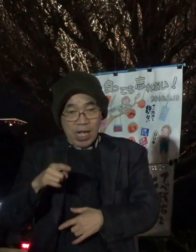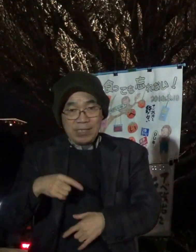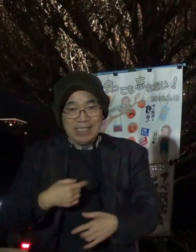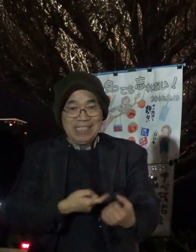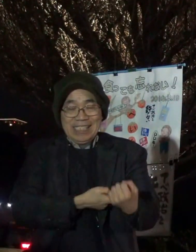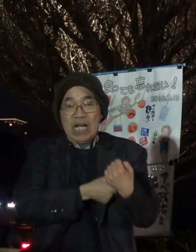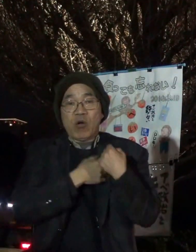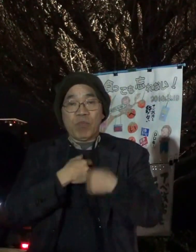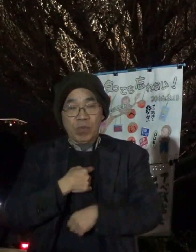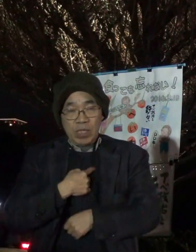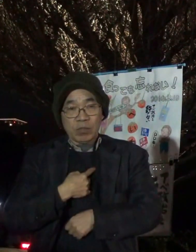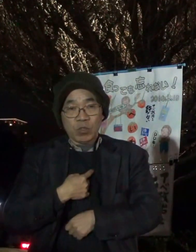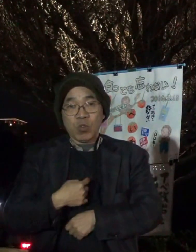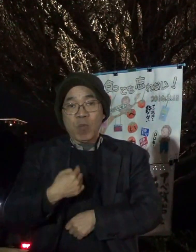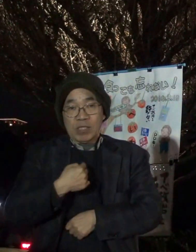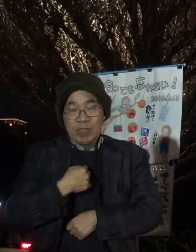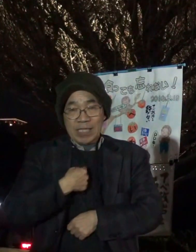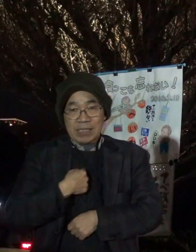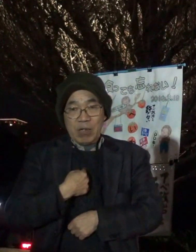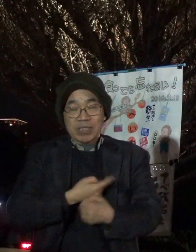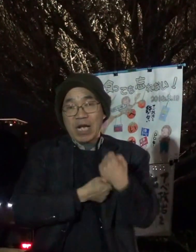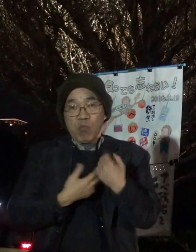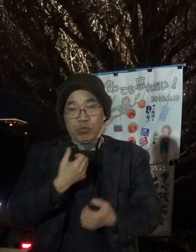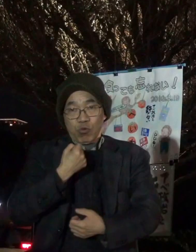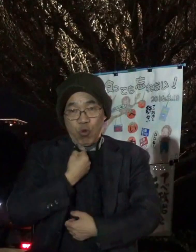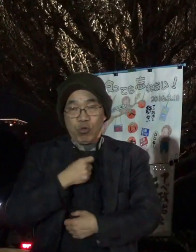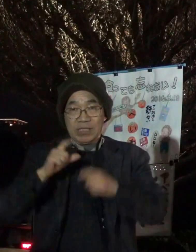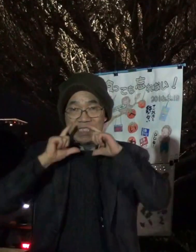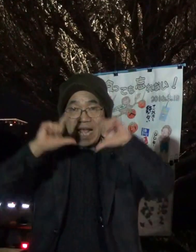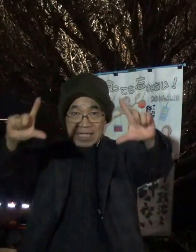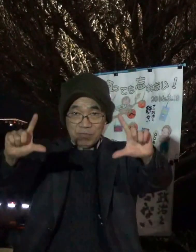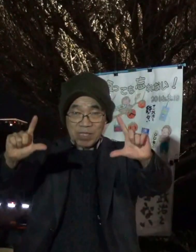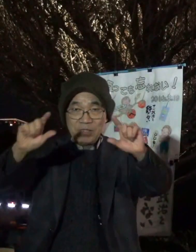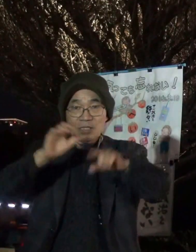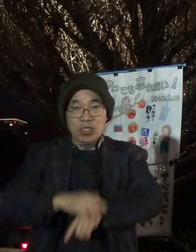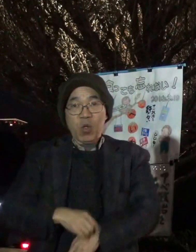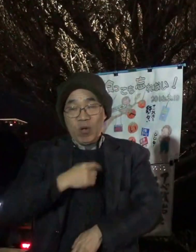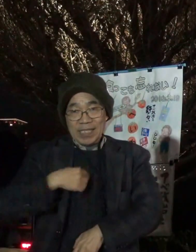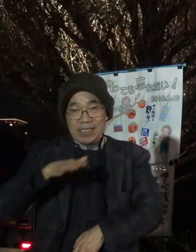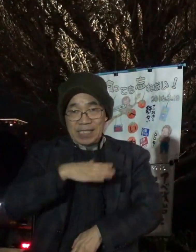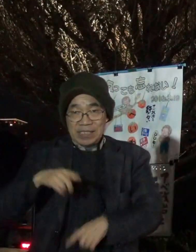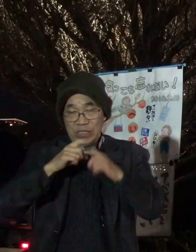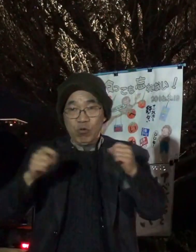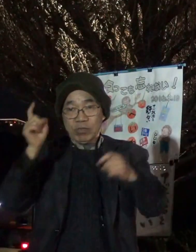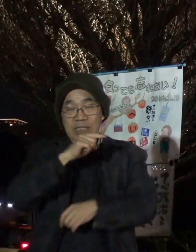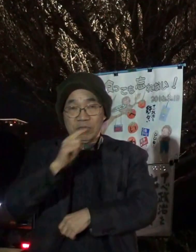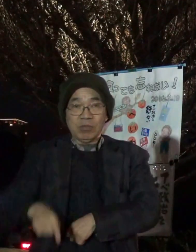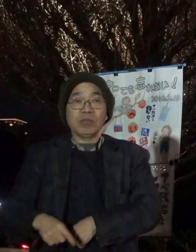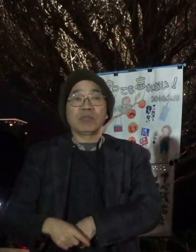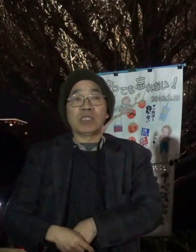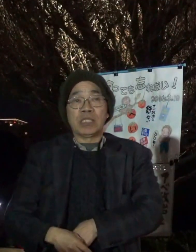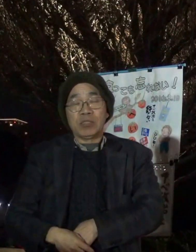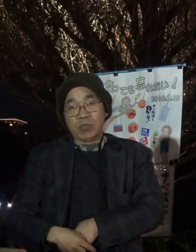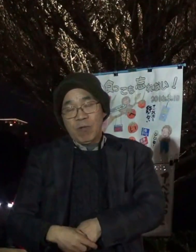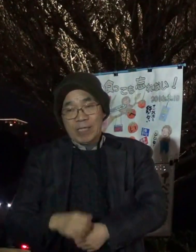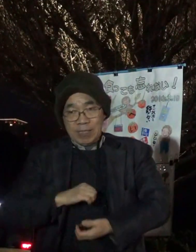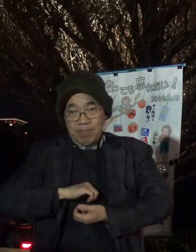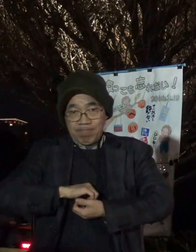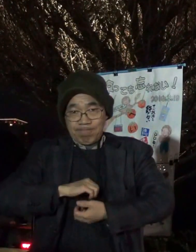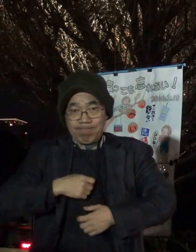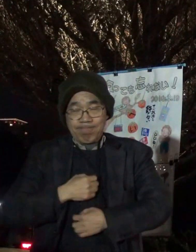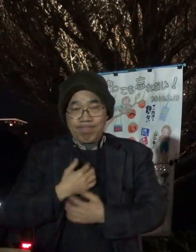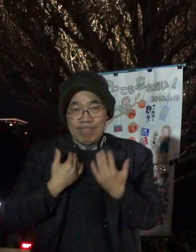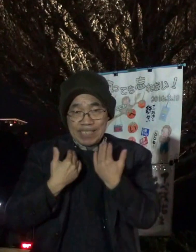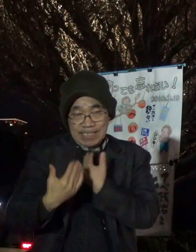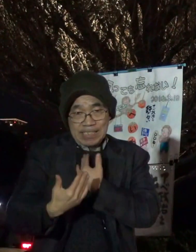を宣言します。そして私たち日本人は揺るぎない意志で